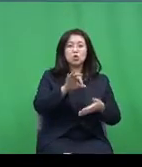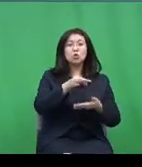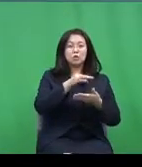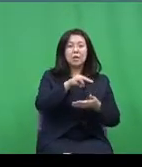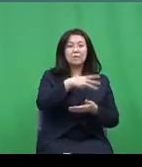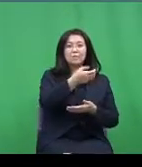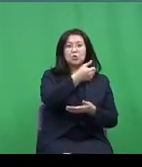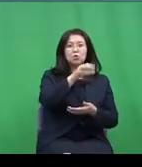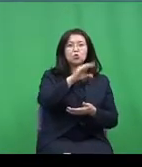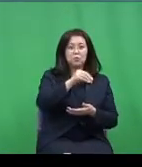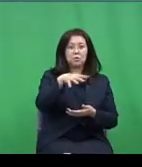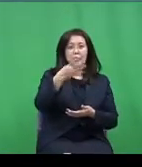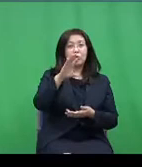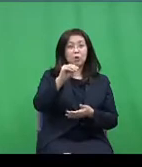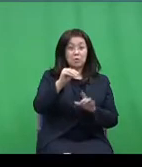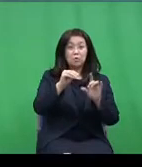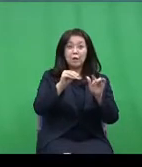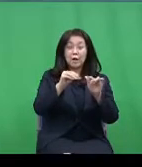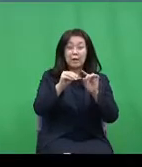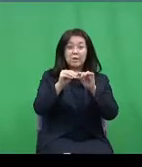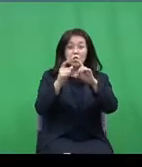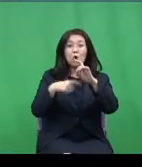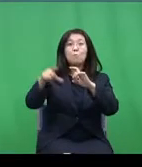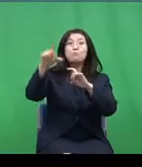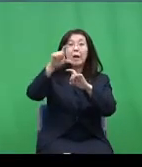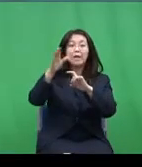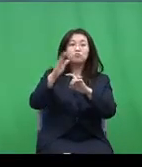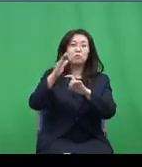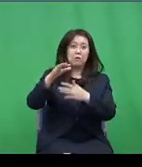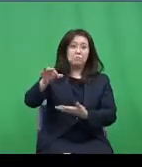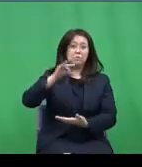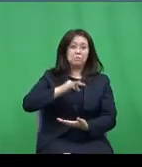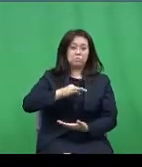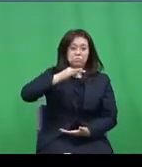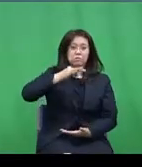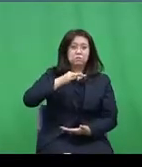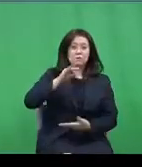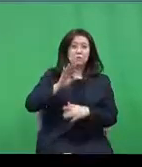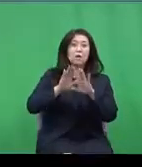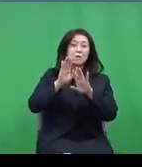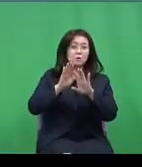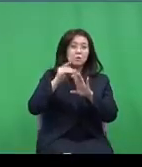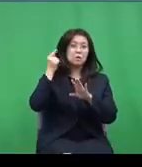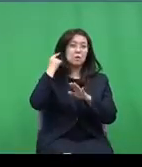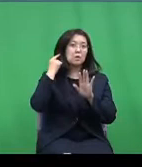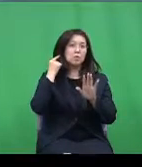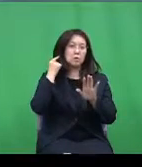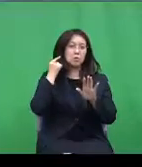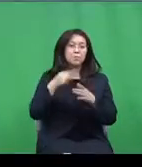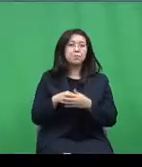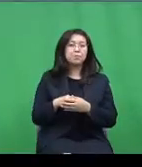万とか400万だとすると、その倍ぐらい、一人当たりにすると、なってらっしゃるとも聞いてますんで